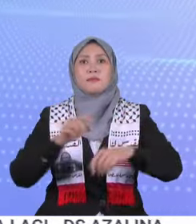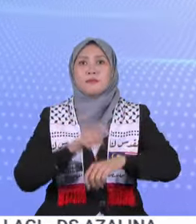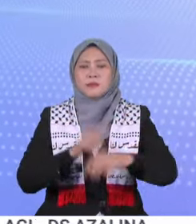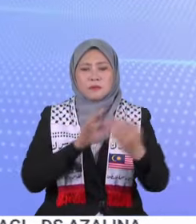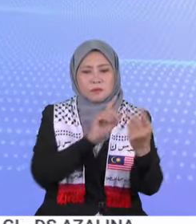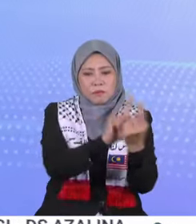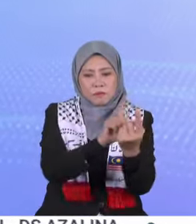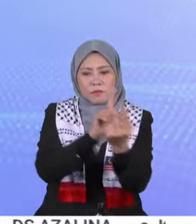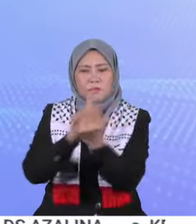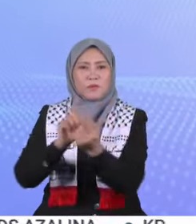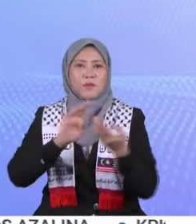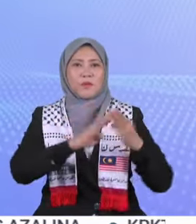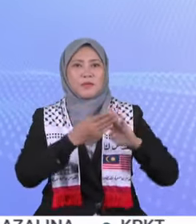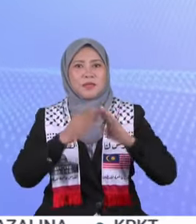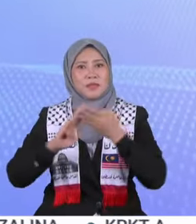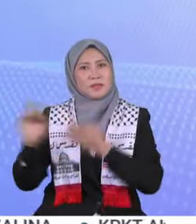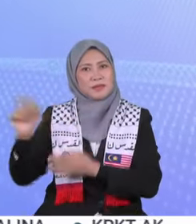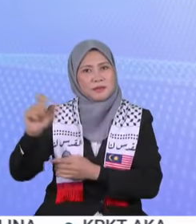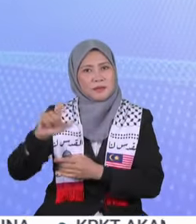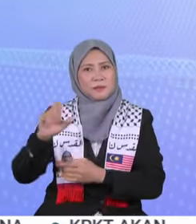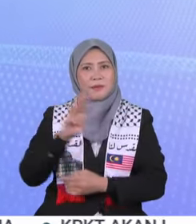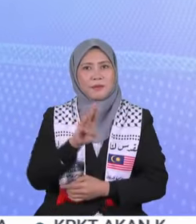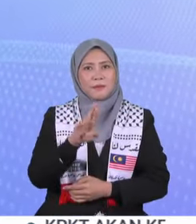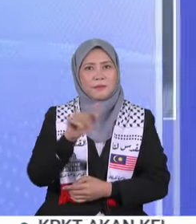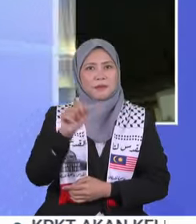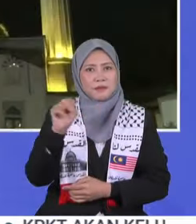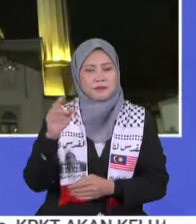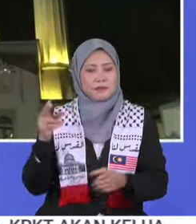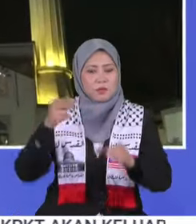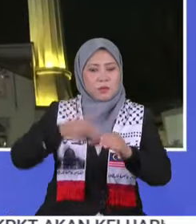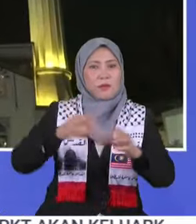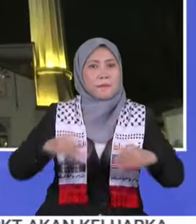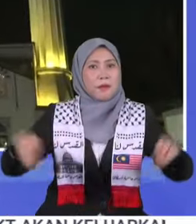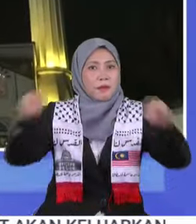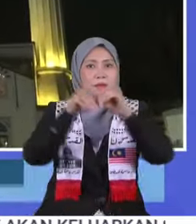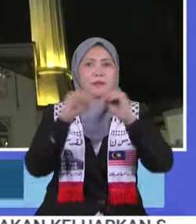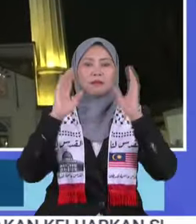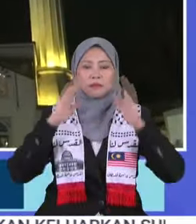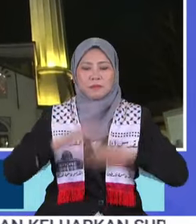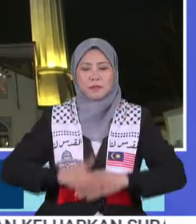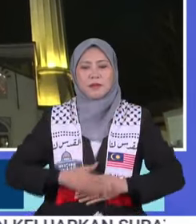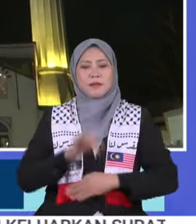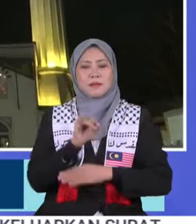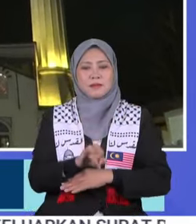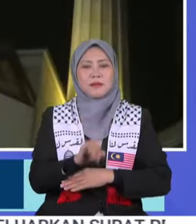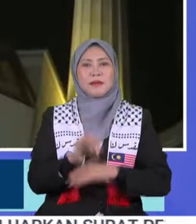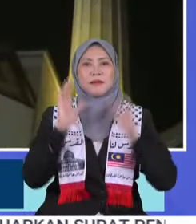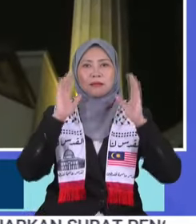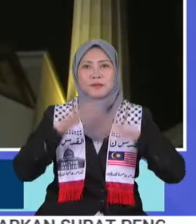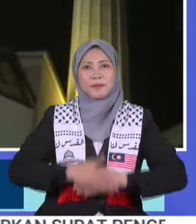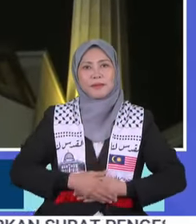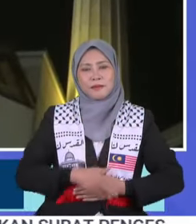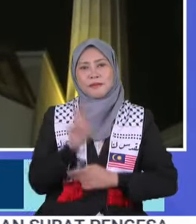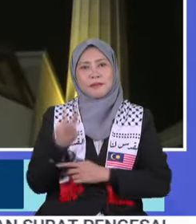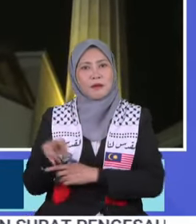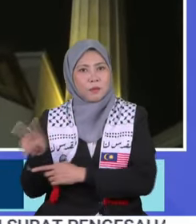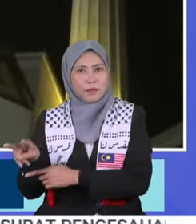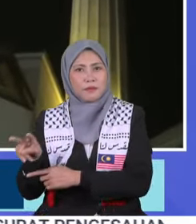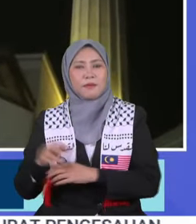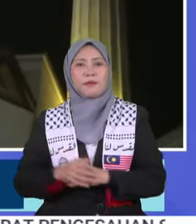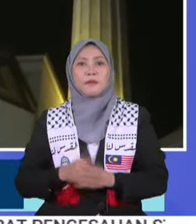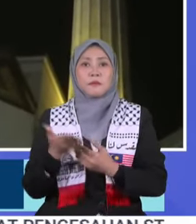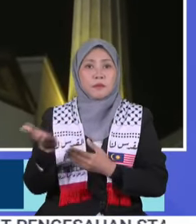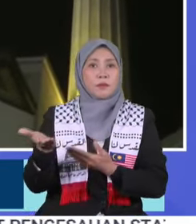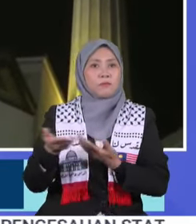bertemu komuniti Islam di Berlin serta menyertai jemaah di Masjid Katolik menunaikan solat Isyak dan solat sunat Tarawih. Beliau kemudian